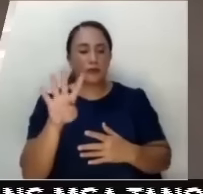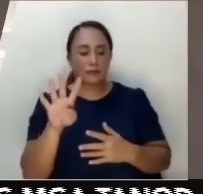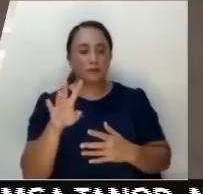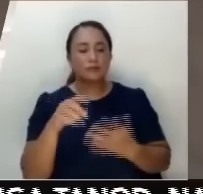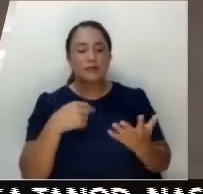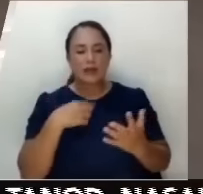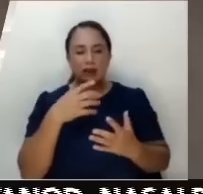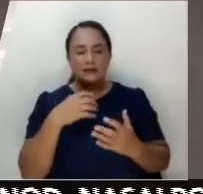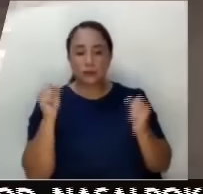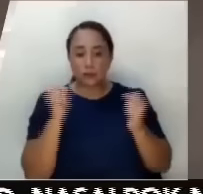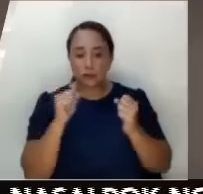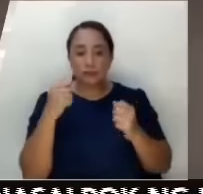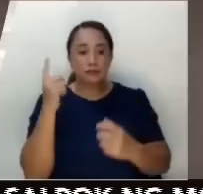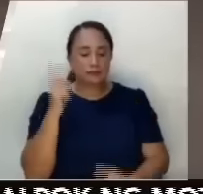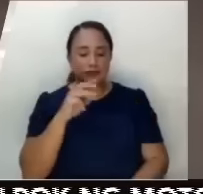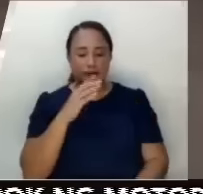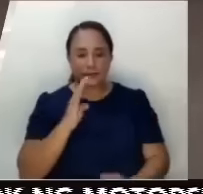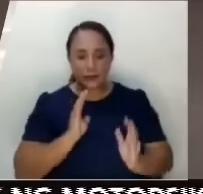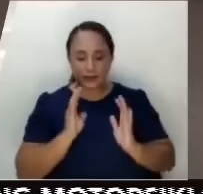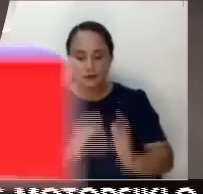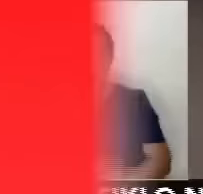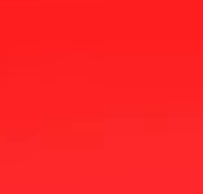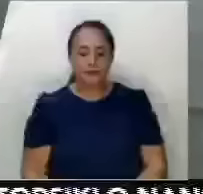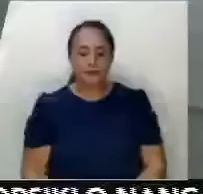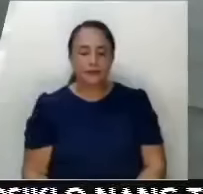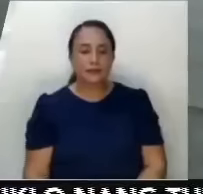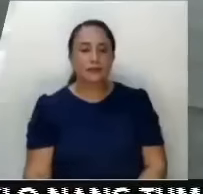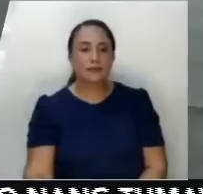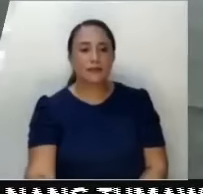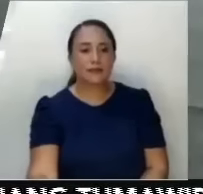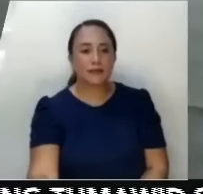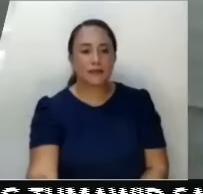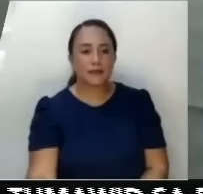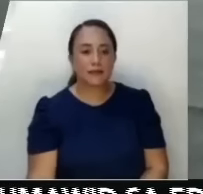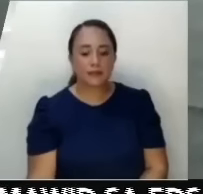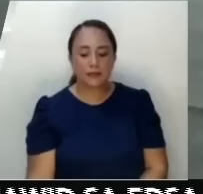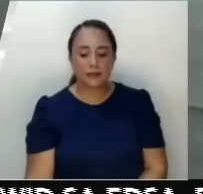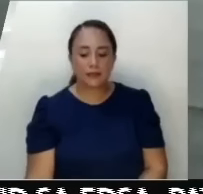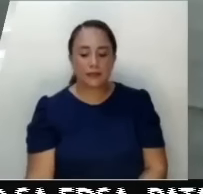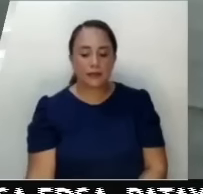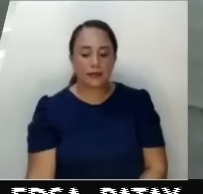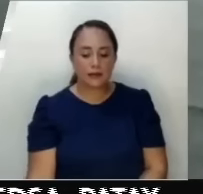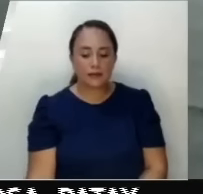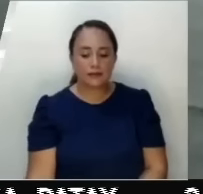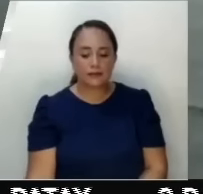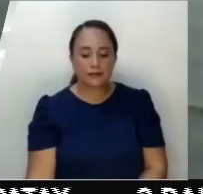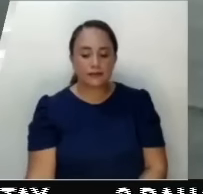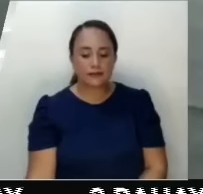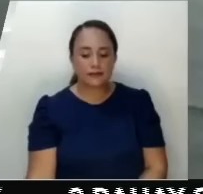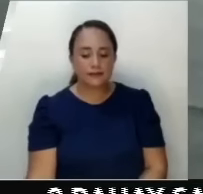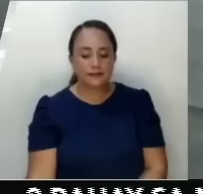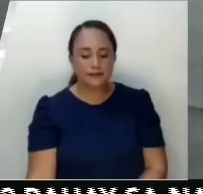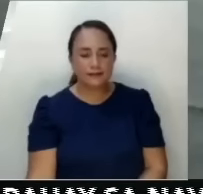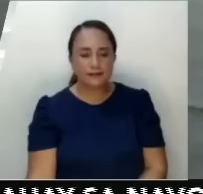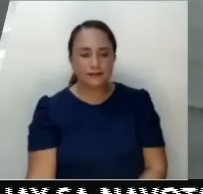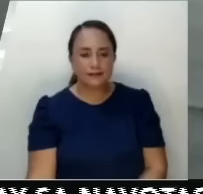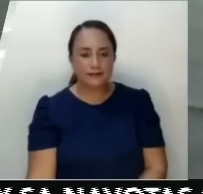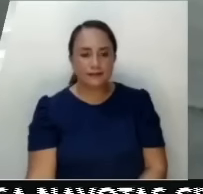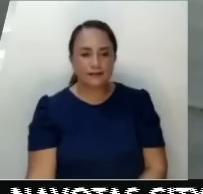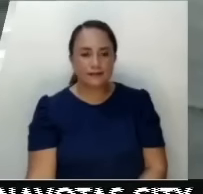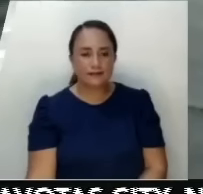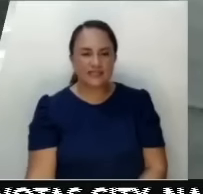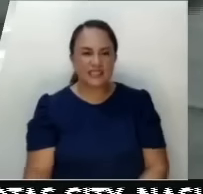temperatura. At nakatutok doon live si Jasmine Gabriel Galvan ng GMA Regional TV 1 North Central Zone. Jasmine, ang lamig pala